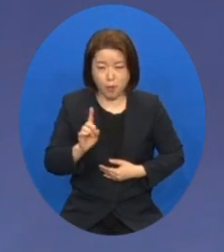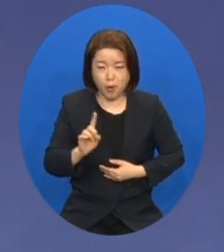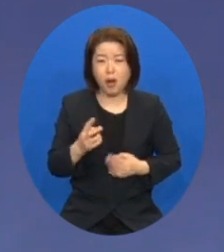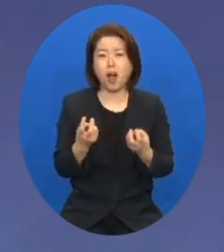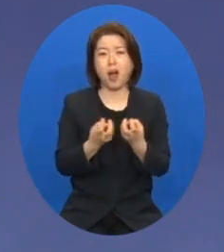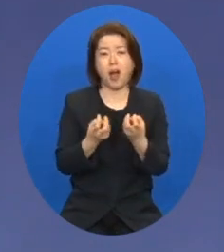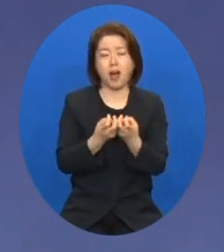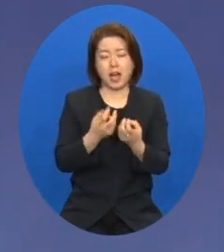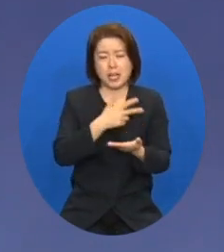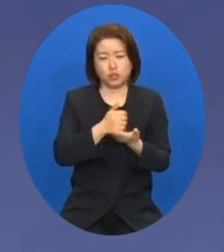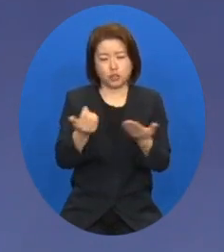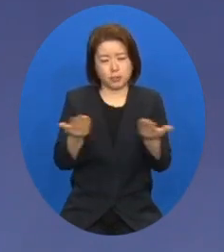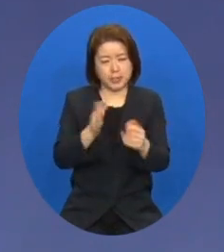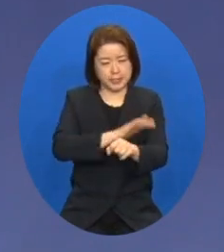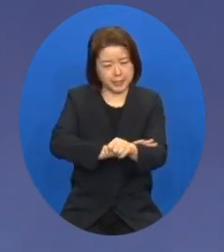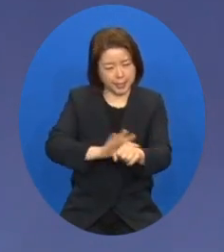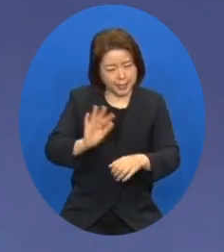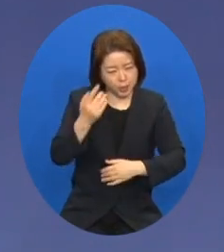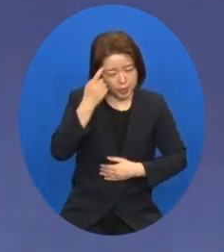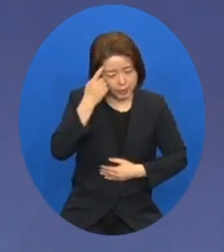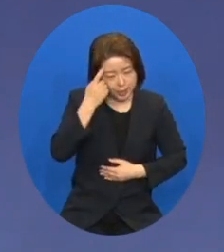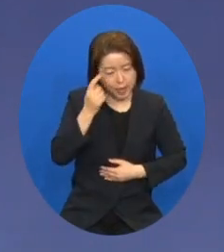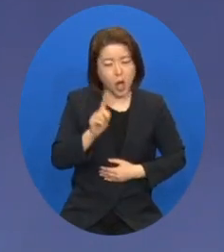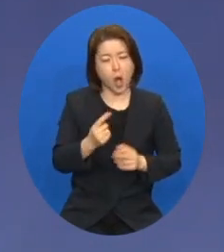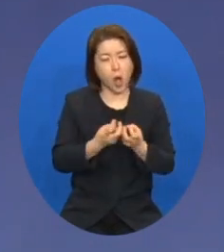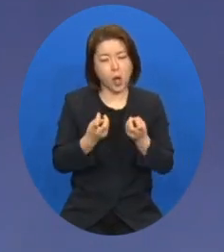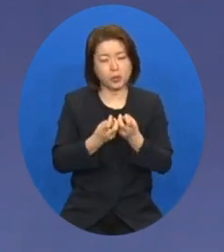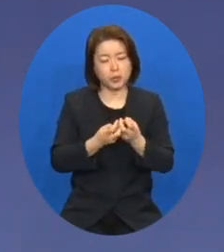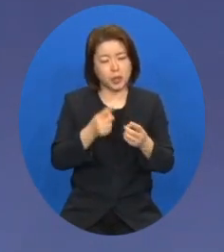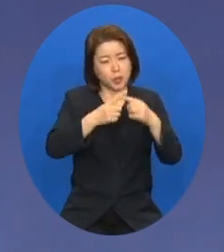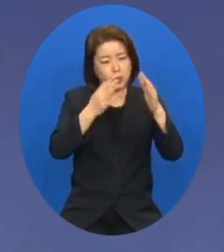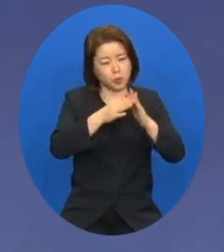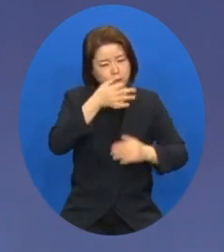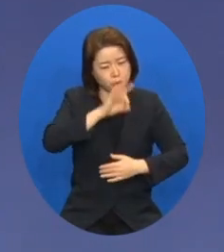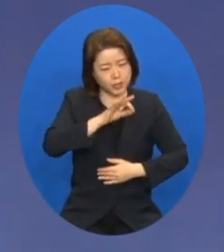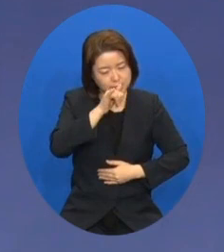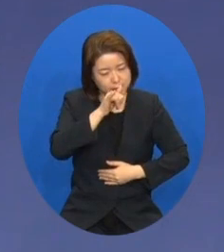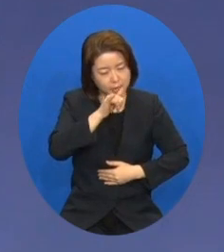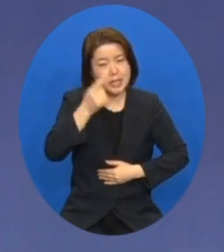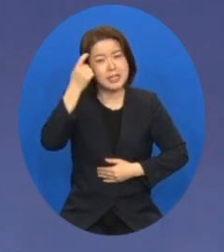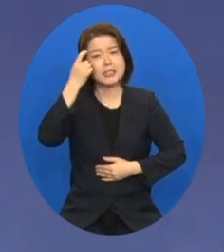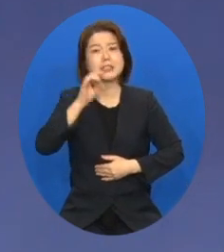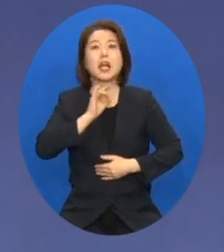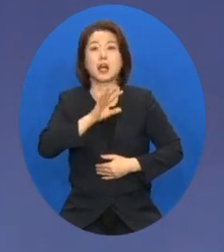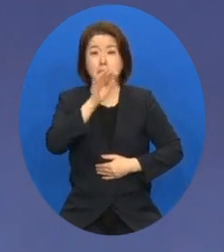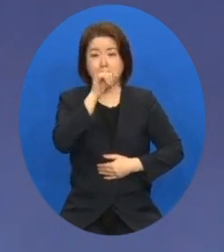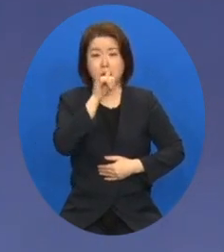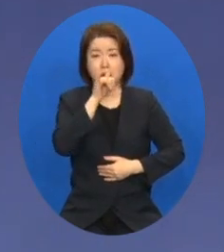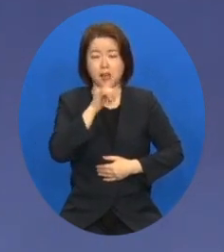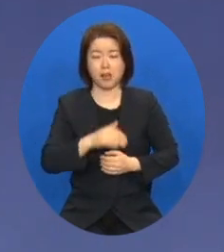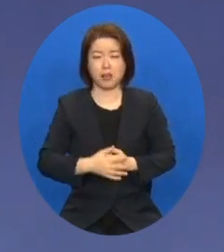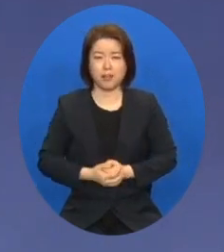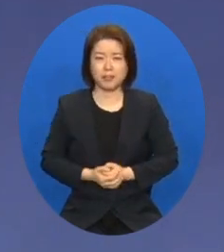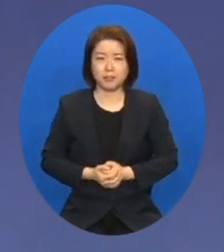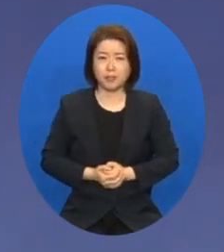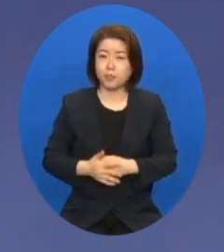주님의 일이 더 잘될까 어떻게 하면 교회의 유이 갈까 그 생각만 했던 사람입니다 그러므로 아볼로